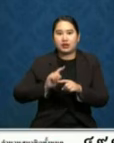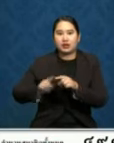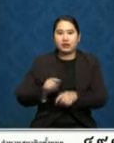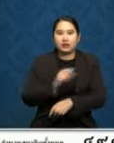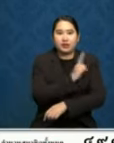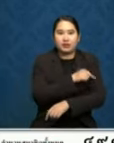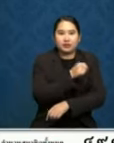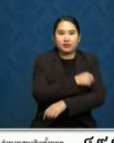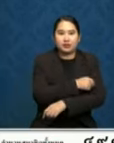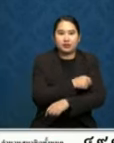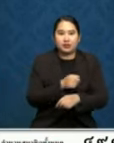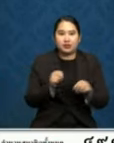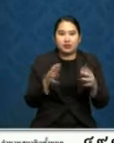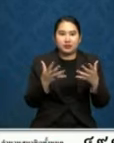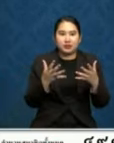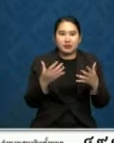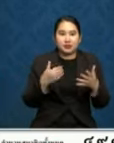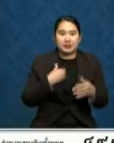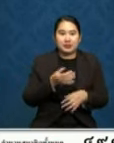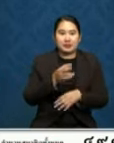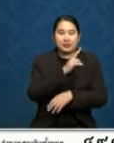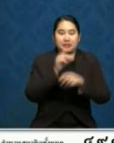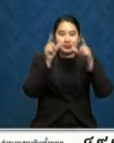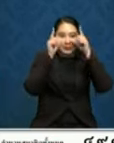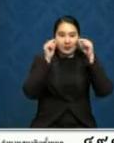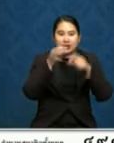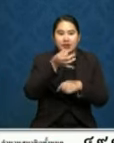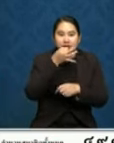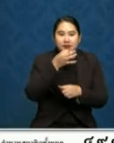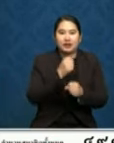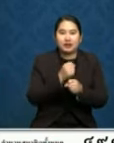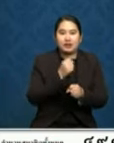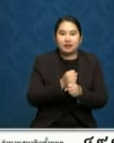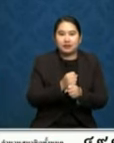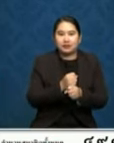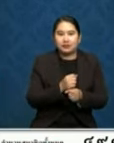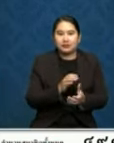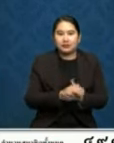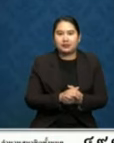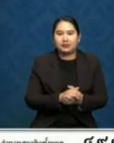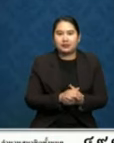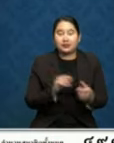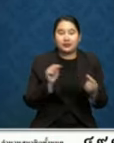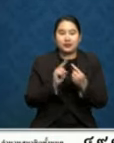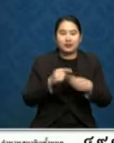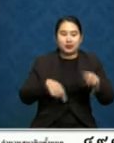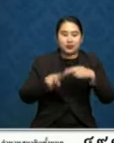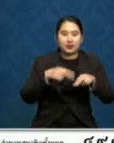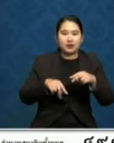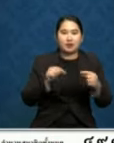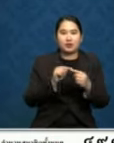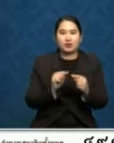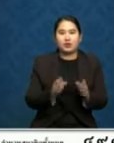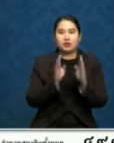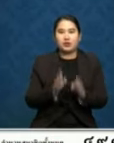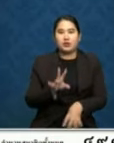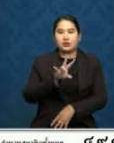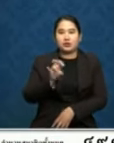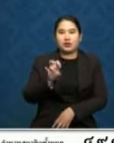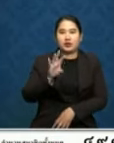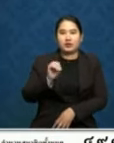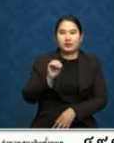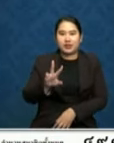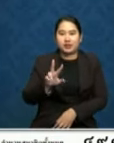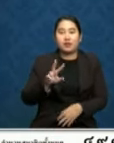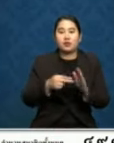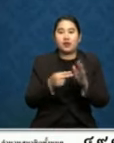จำการมีเพียงพยาบาลวิชาชีพนะครับแล้วก็พยาบาลเนี่ยที่ในสังกัดเนี่ยประมาณ743คนแต่ว่า